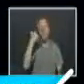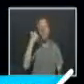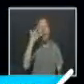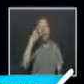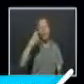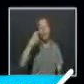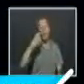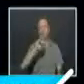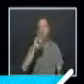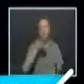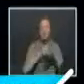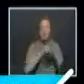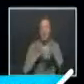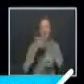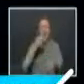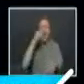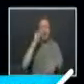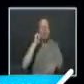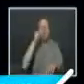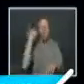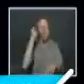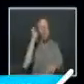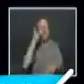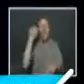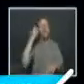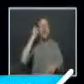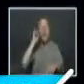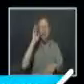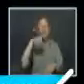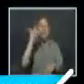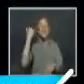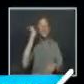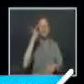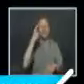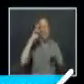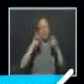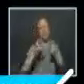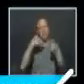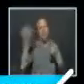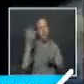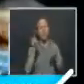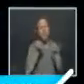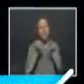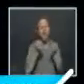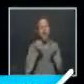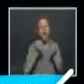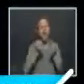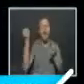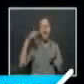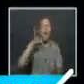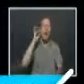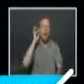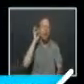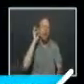שבוע שעבר, לא, לא אתמול. כי אתמול היית גם. הייתי אתמול, אבל הייתי גם שבוע שעבר. ישבנו בחוץ, בהפקה, חבר'ה, בא לי מישהי ואמרה